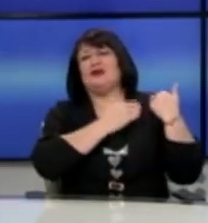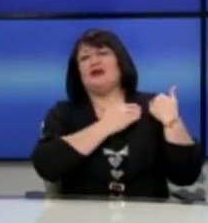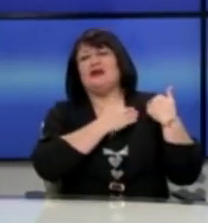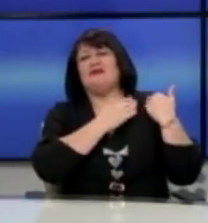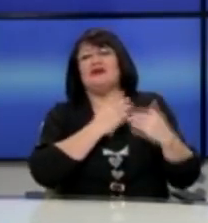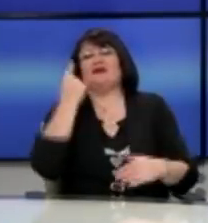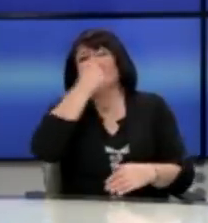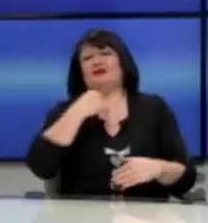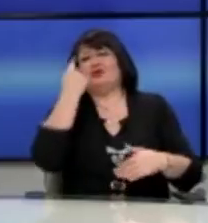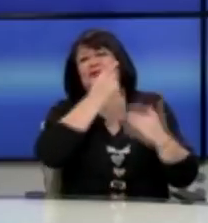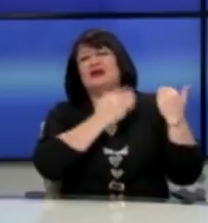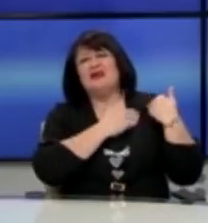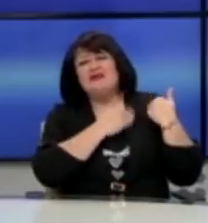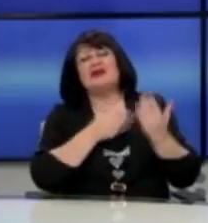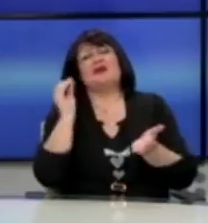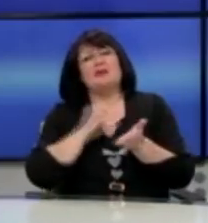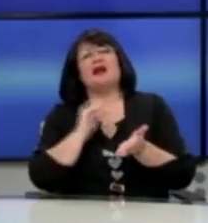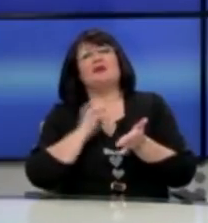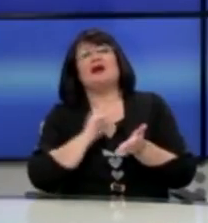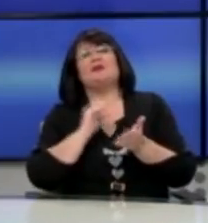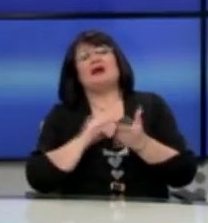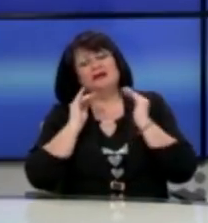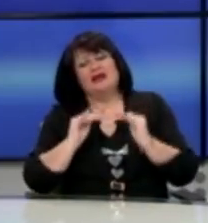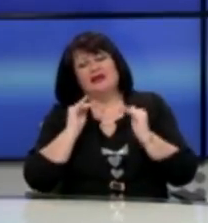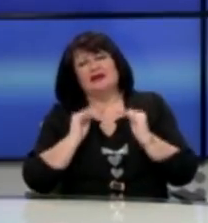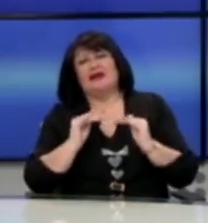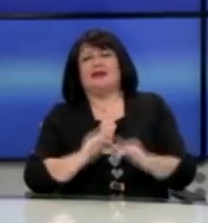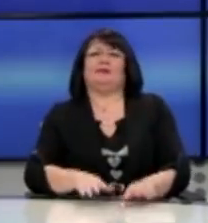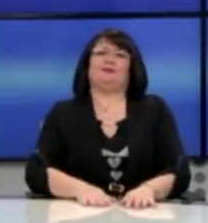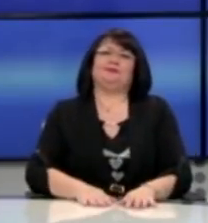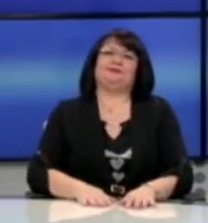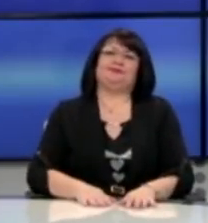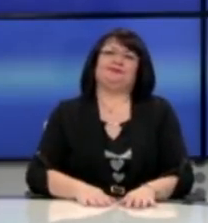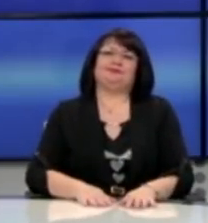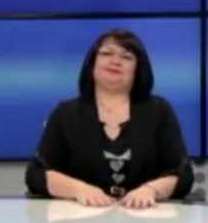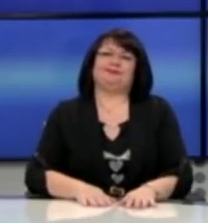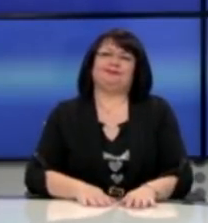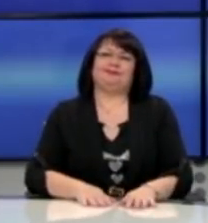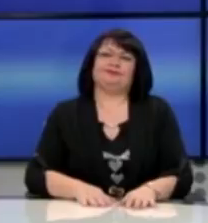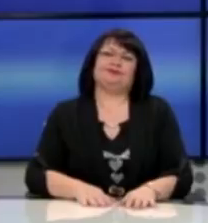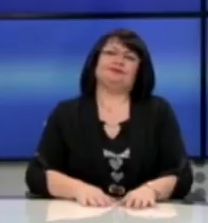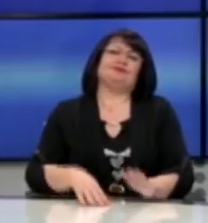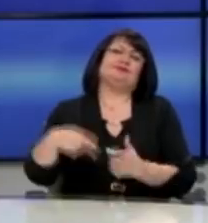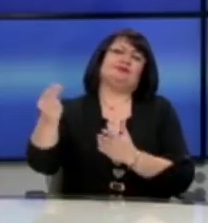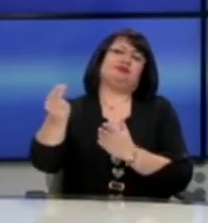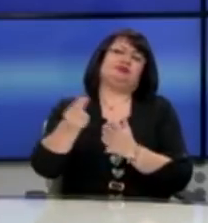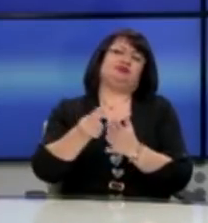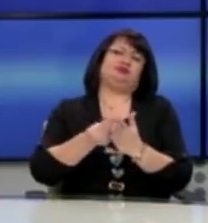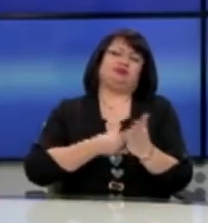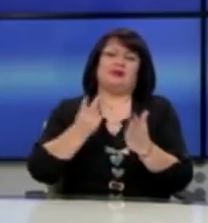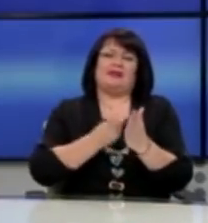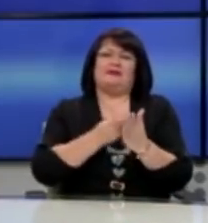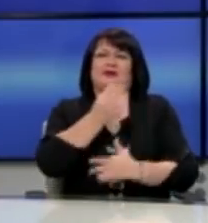ευθύνη, ατομική ευθύνη, ξανά ατομική ευθύνη, ατομική ευθύνη στην ιωστή και με τη